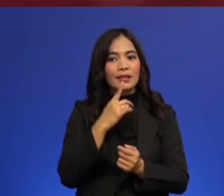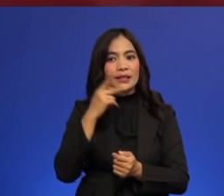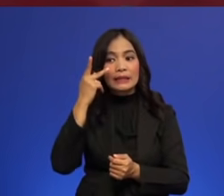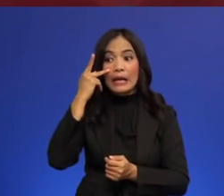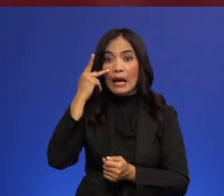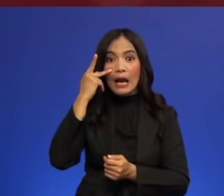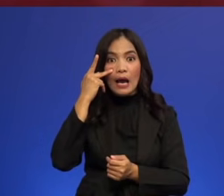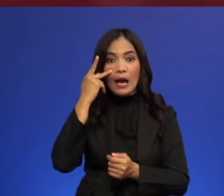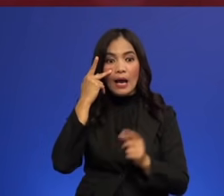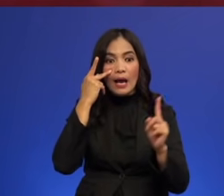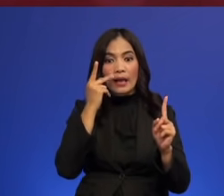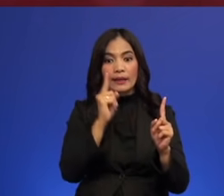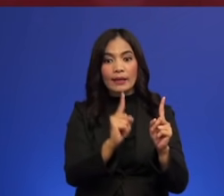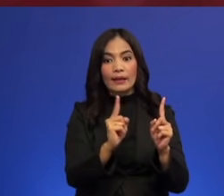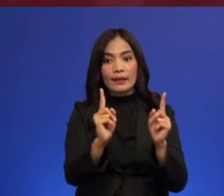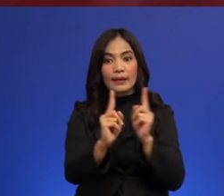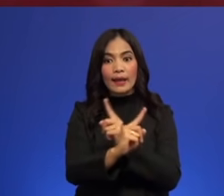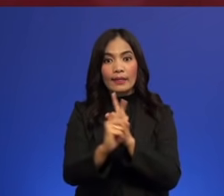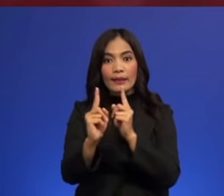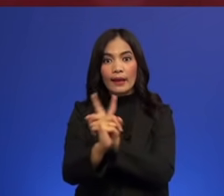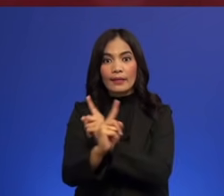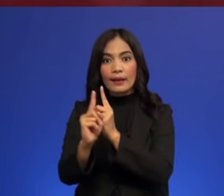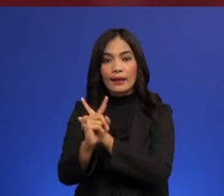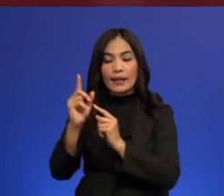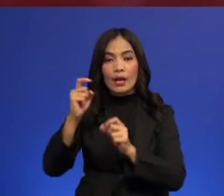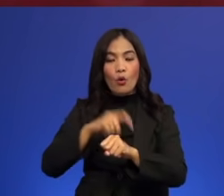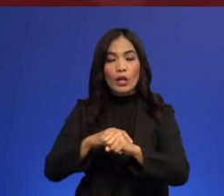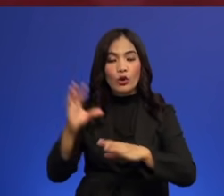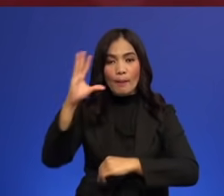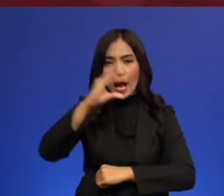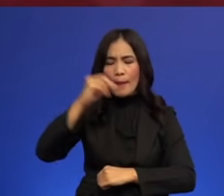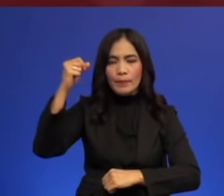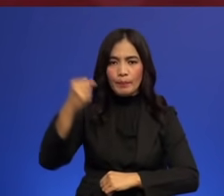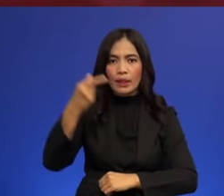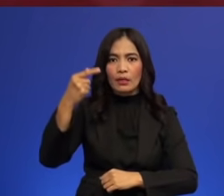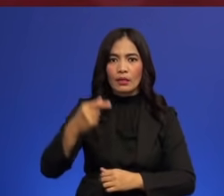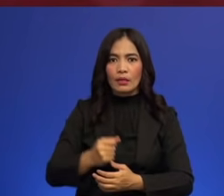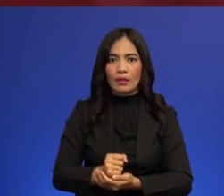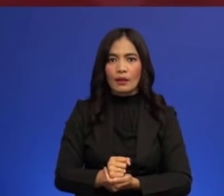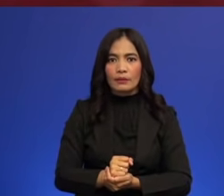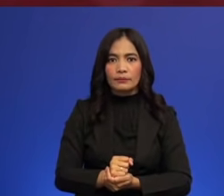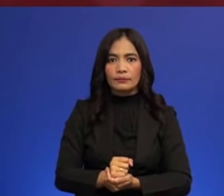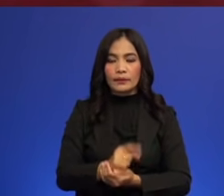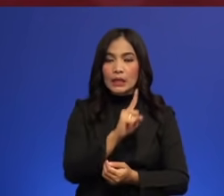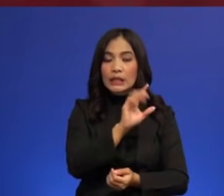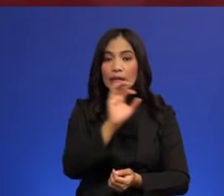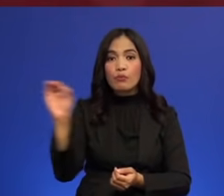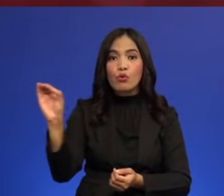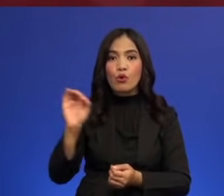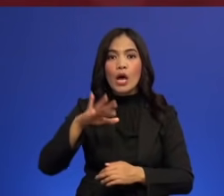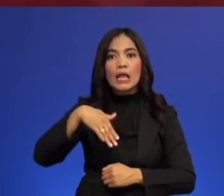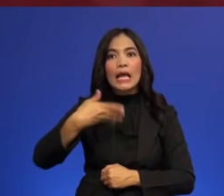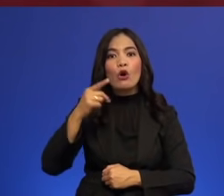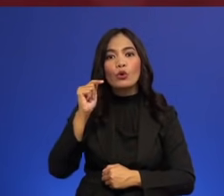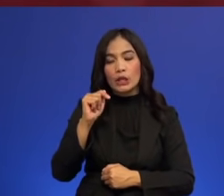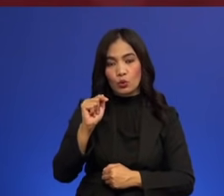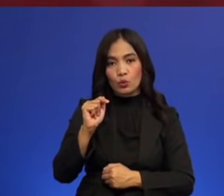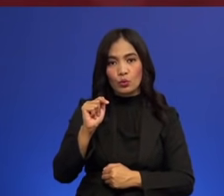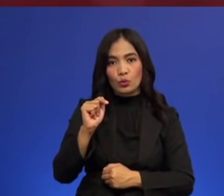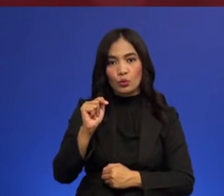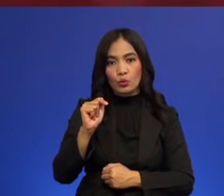waktu malam. Begitu cepat 1000 tahun itu